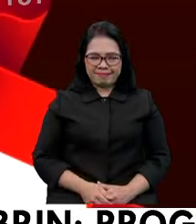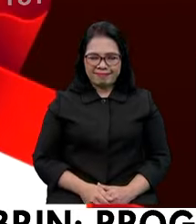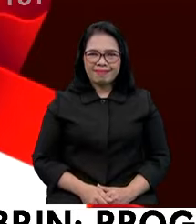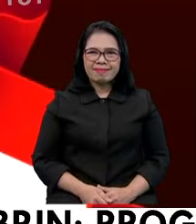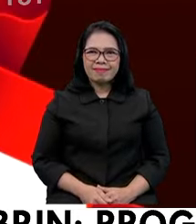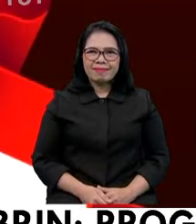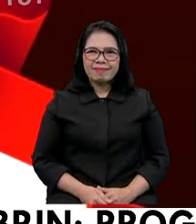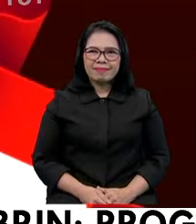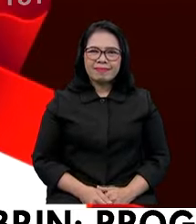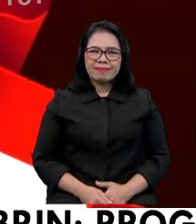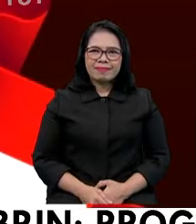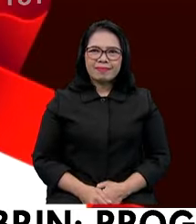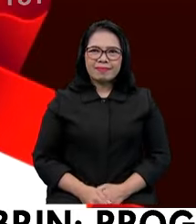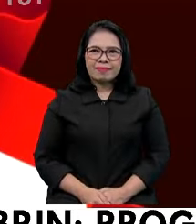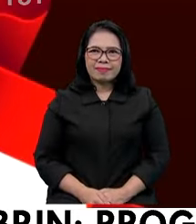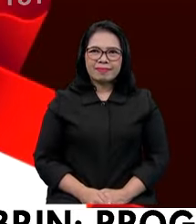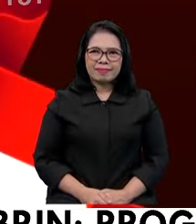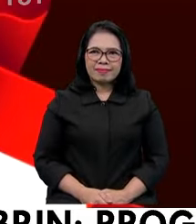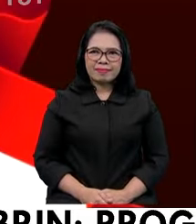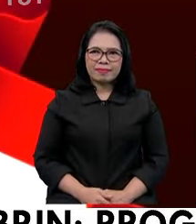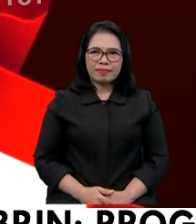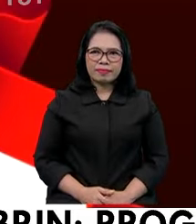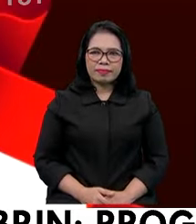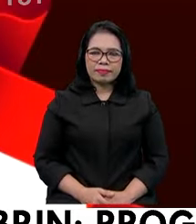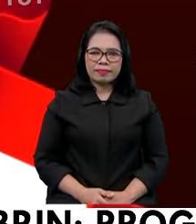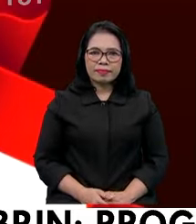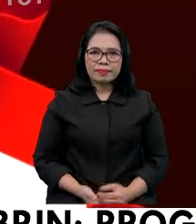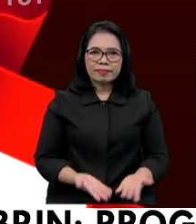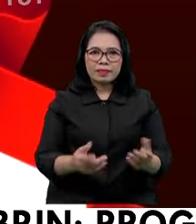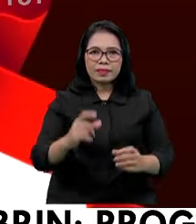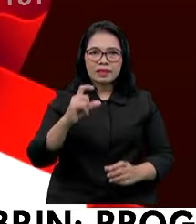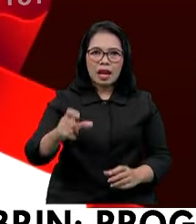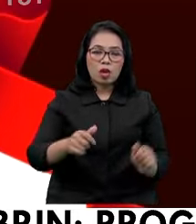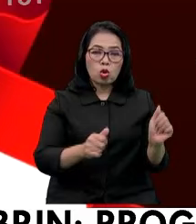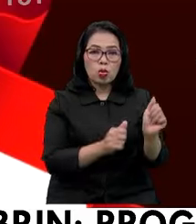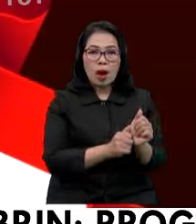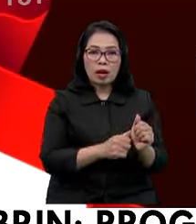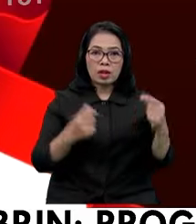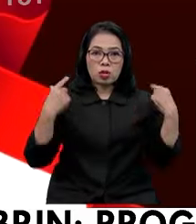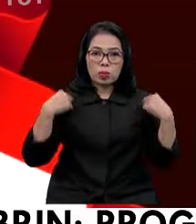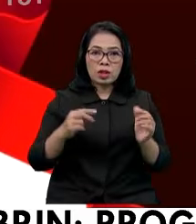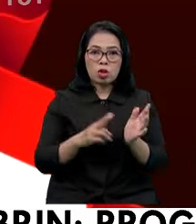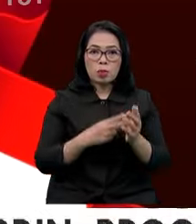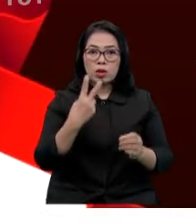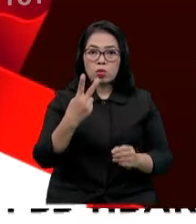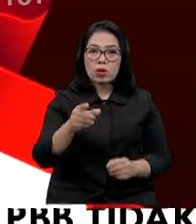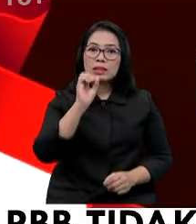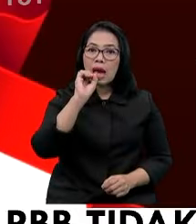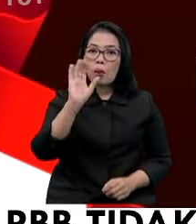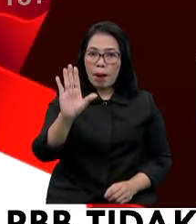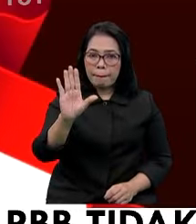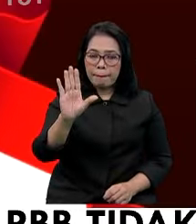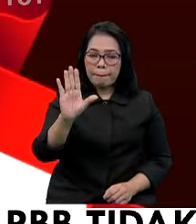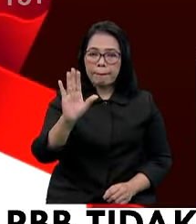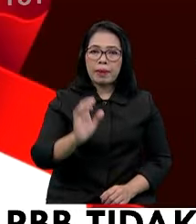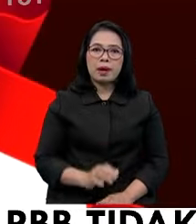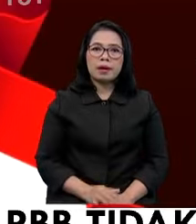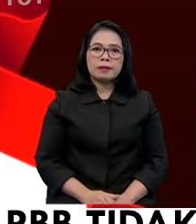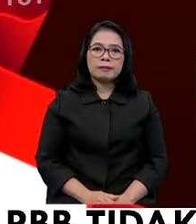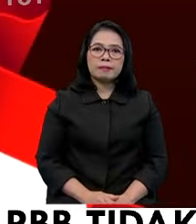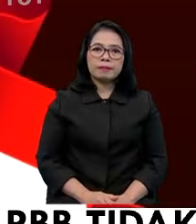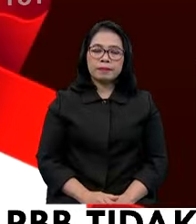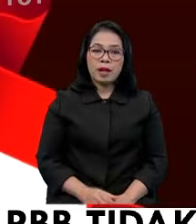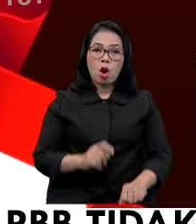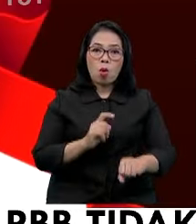sudah cukup Bapak cukup baik kami persilakan calon wakil gubernur nomor urut dua untuk menjawab pertanyaan tersebut waktu